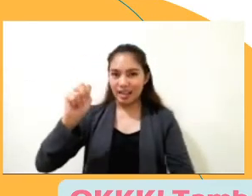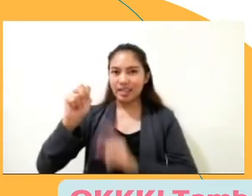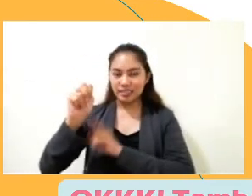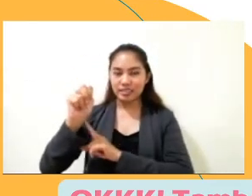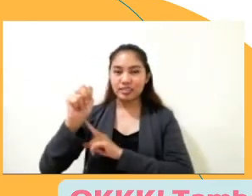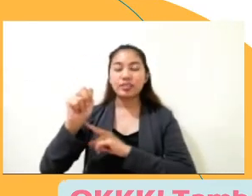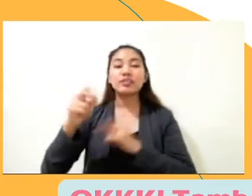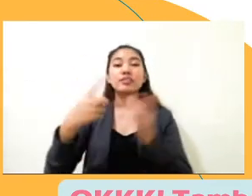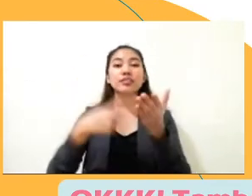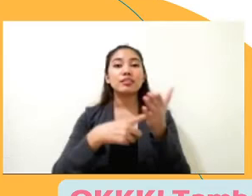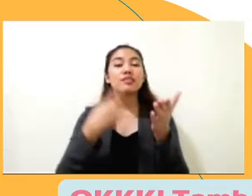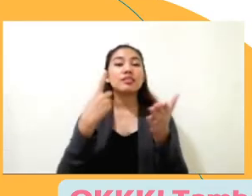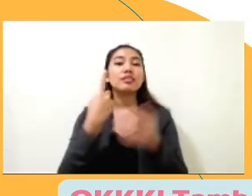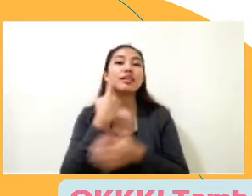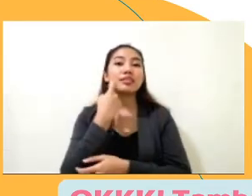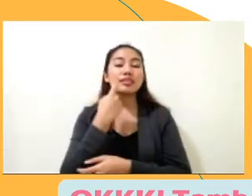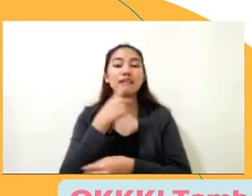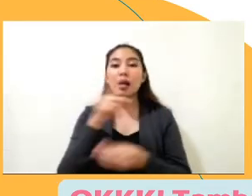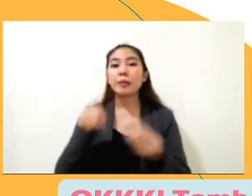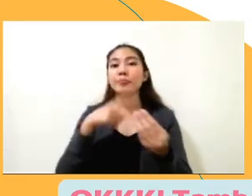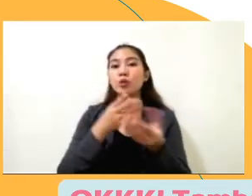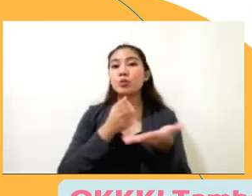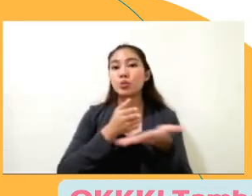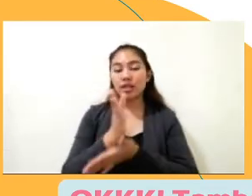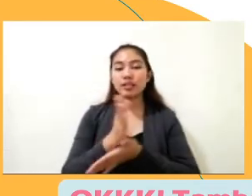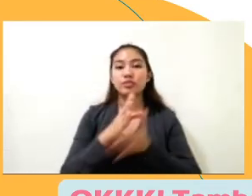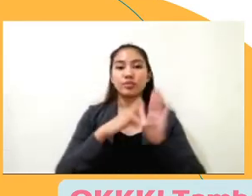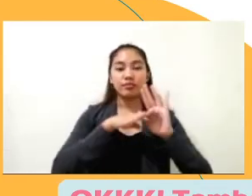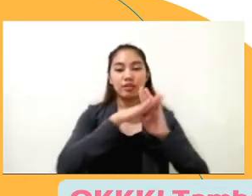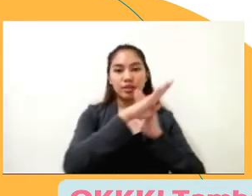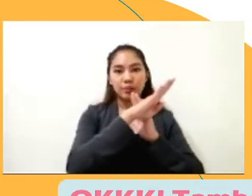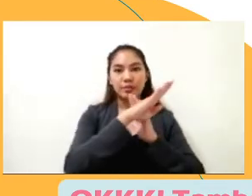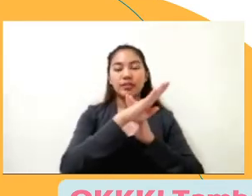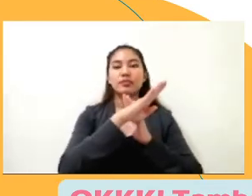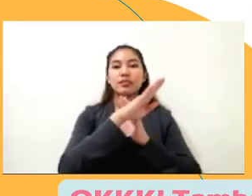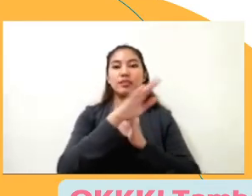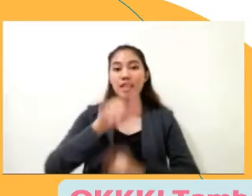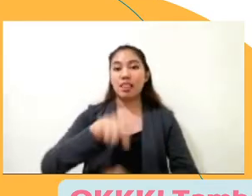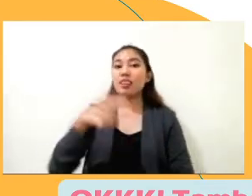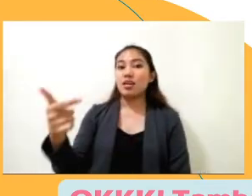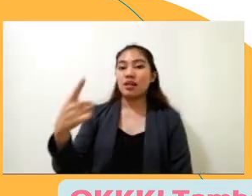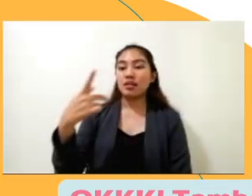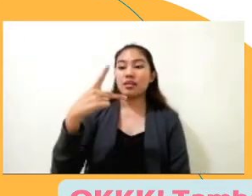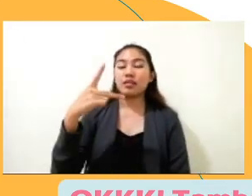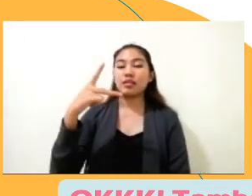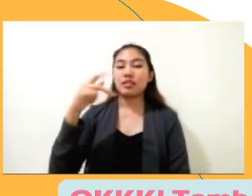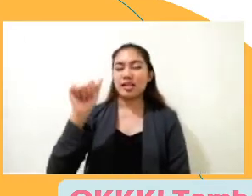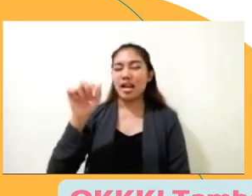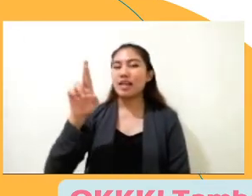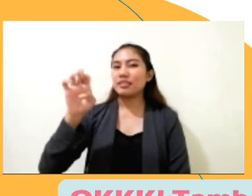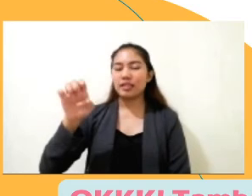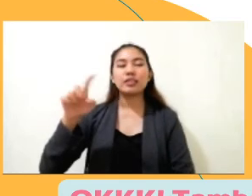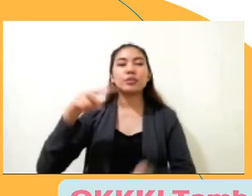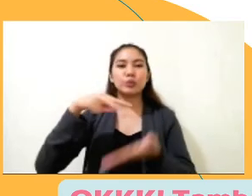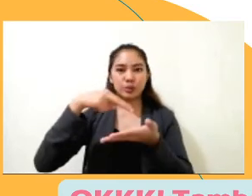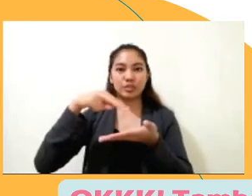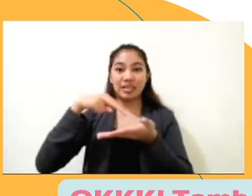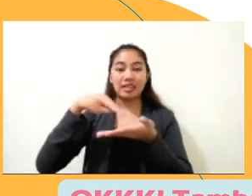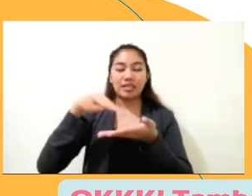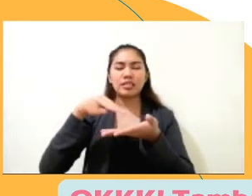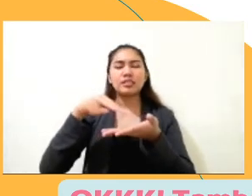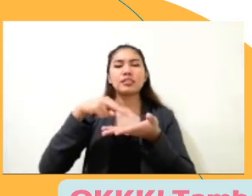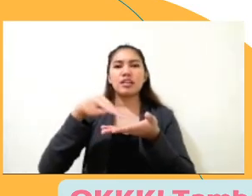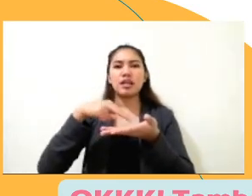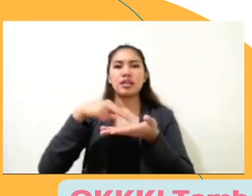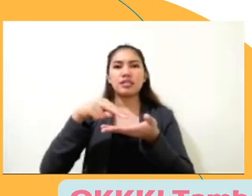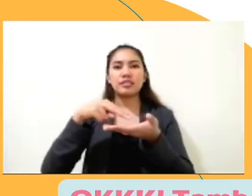at pagpapaalala ng ating karapatan sa development, kay Ate Kare na pagtulong sa atin sa pagsasayaw